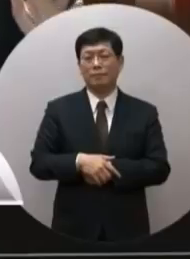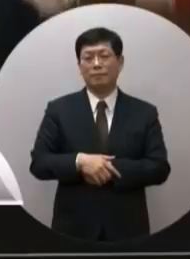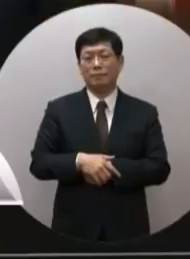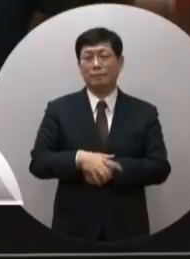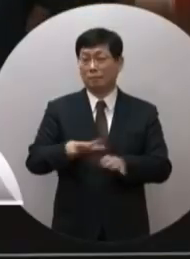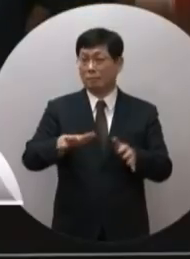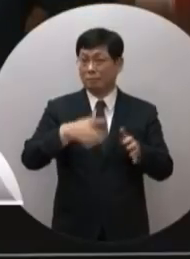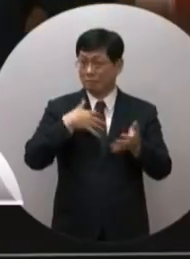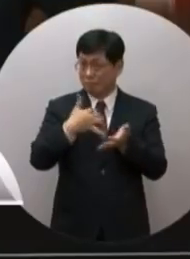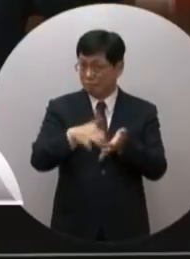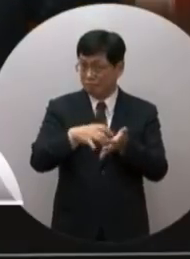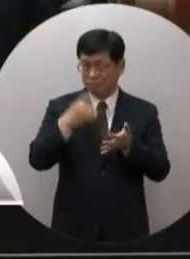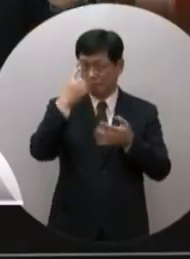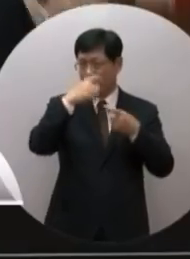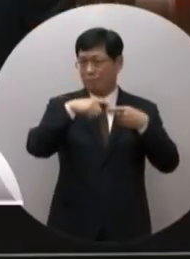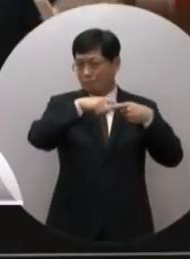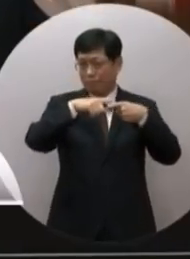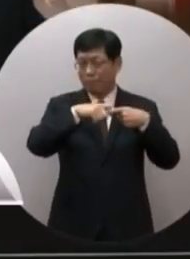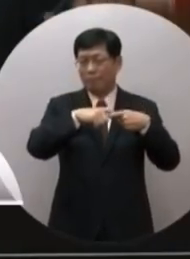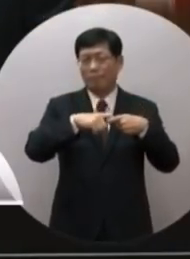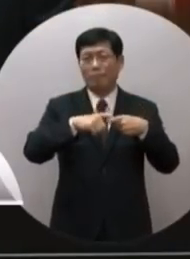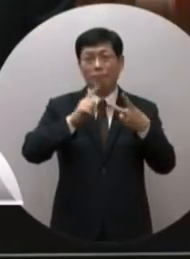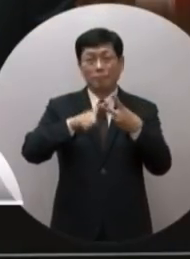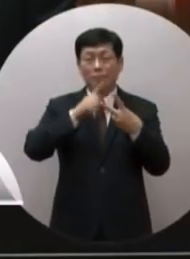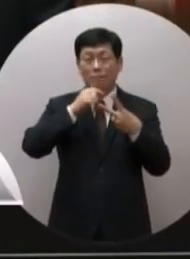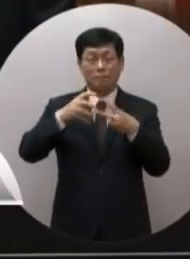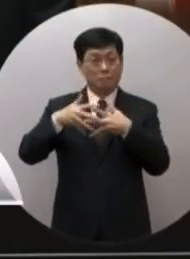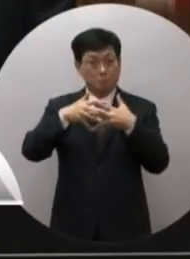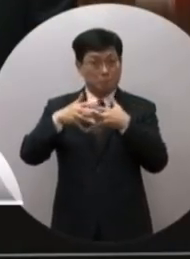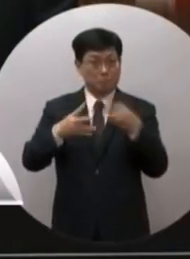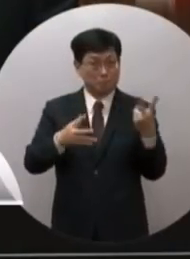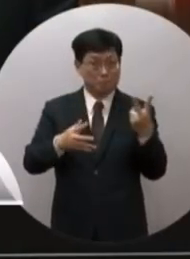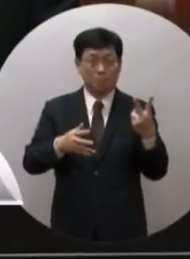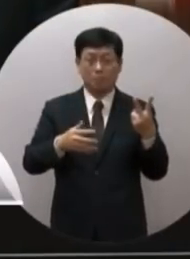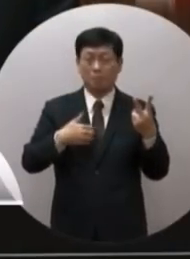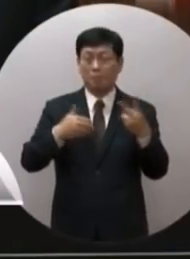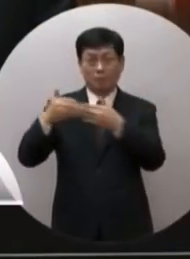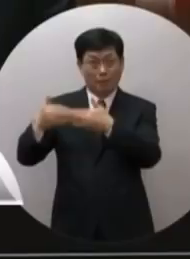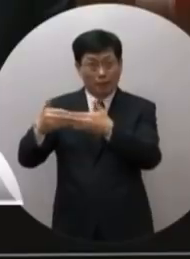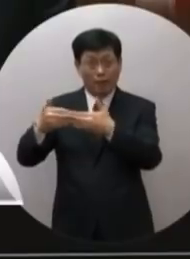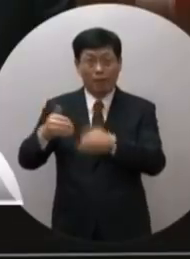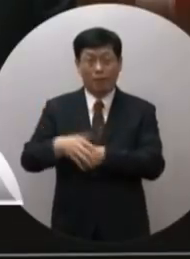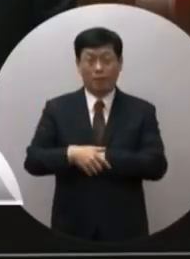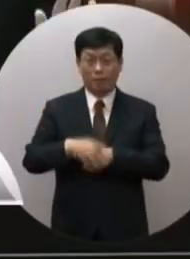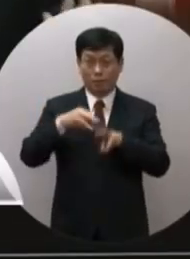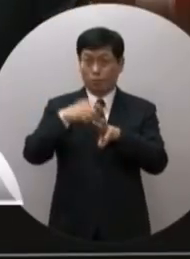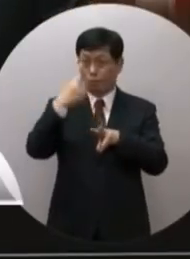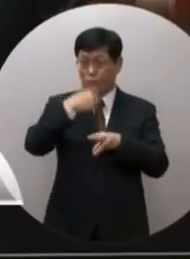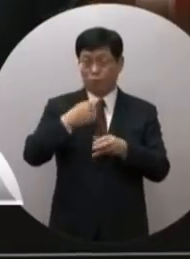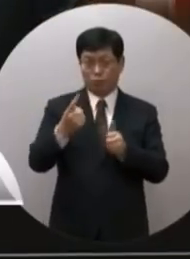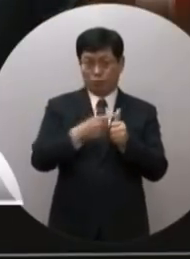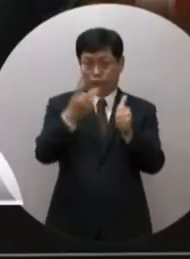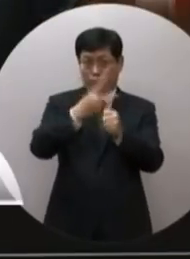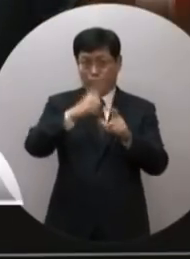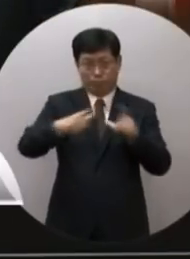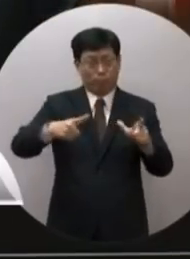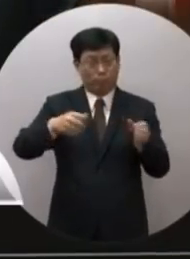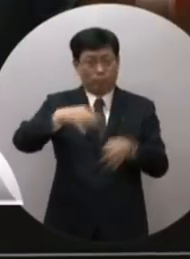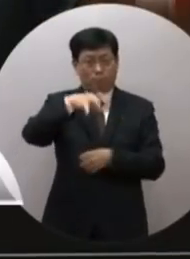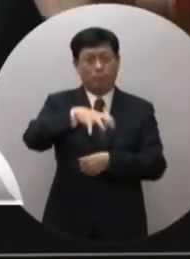所以欧盟跟美国等于是中国大陆出口的最大的市